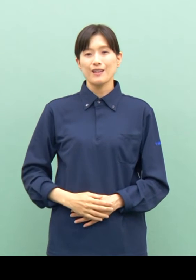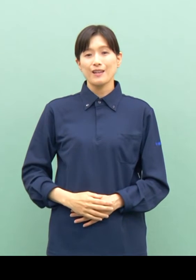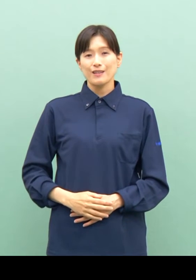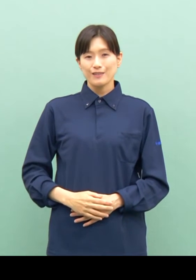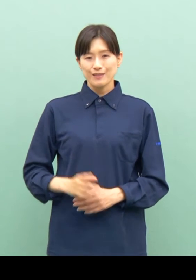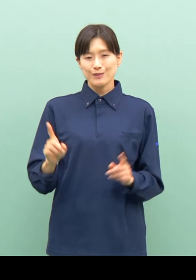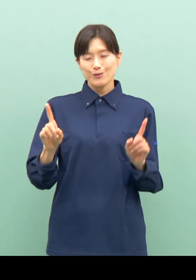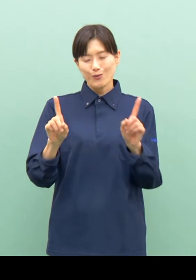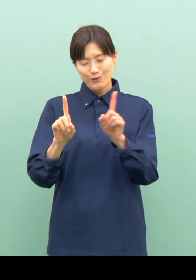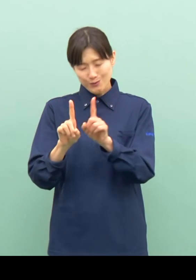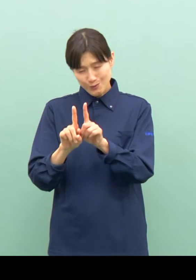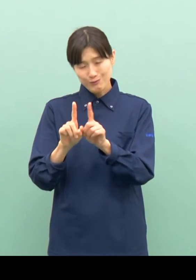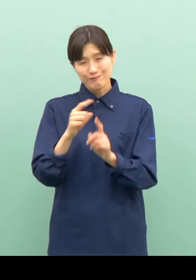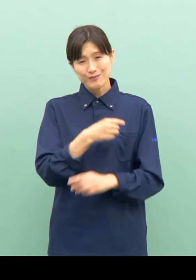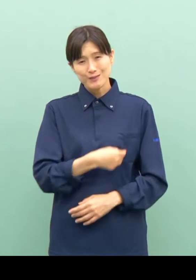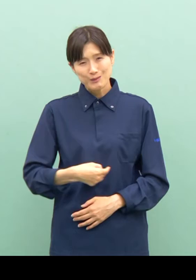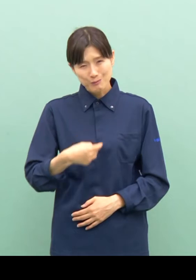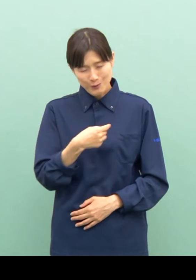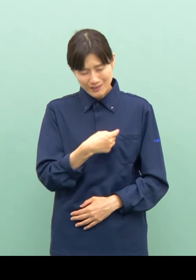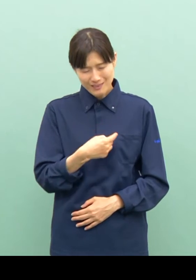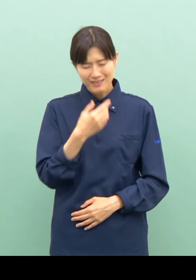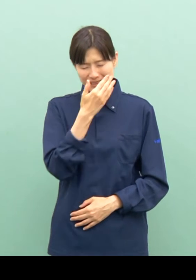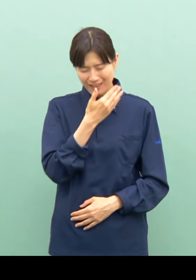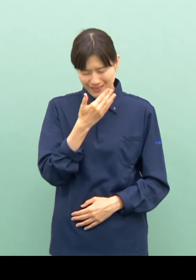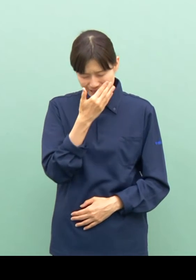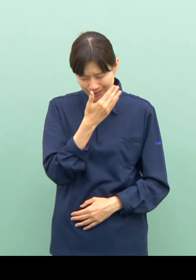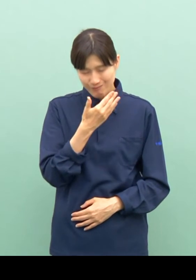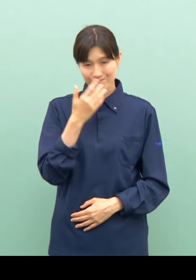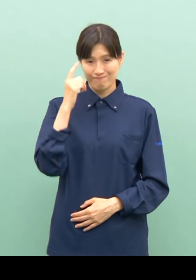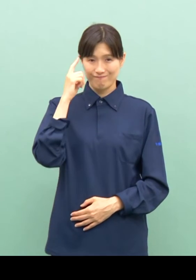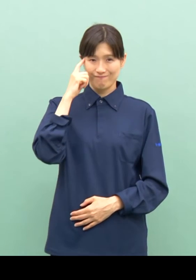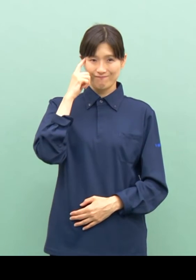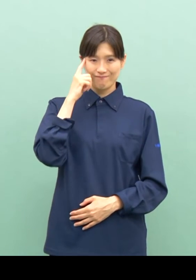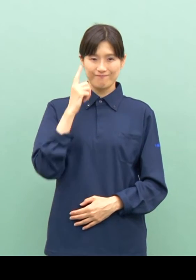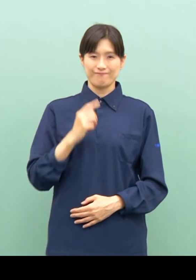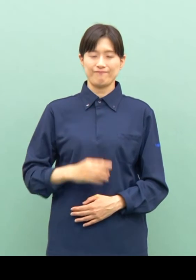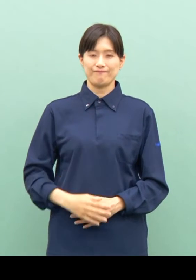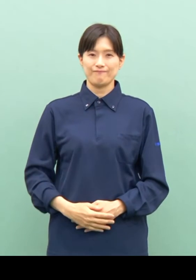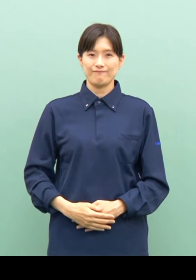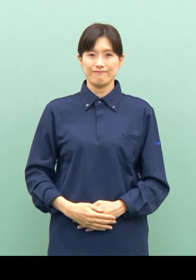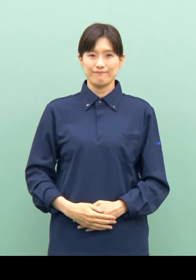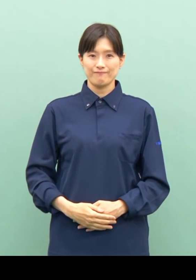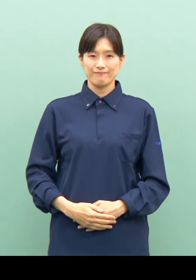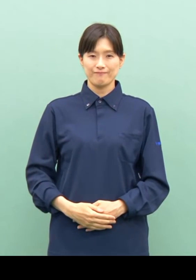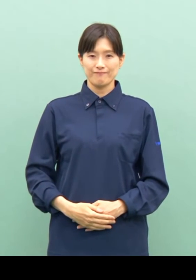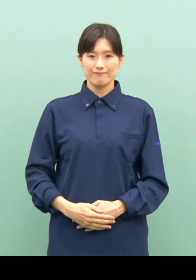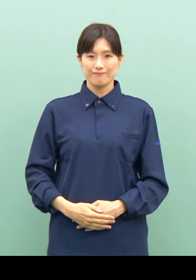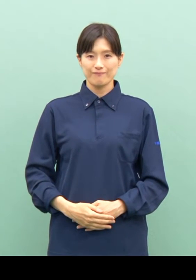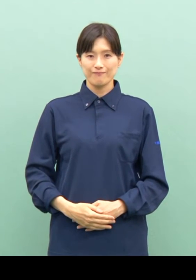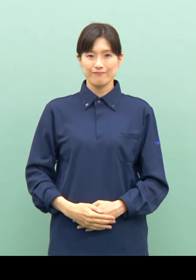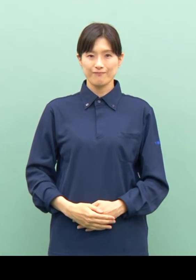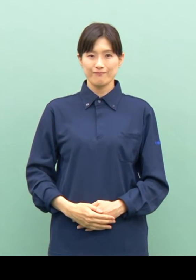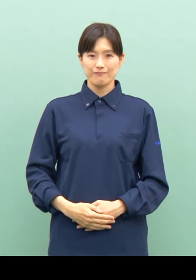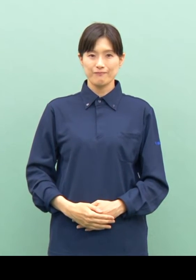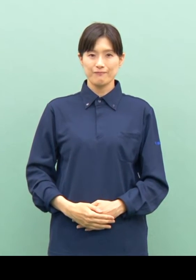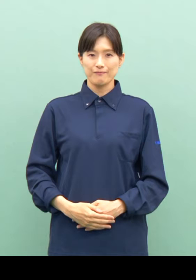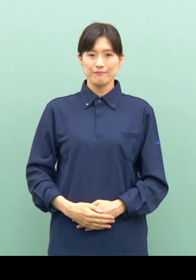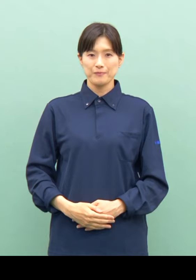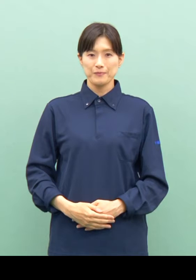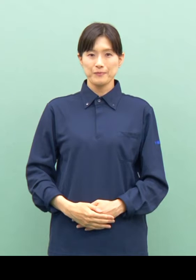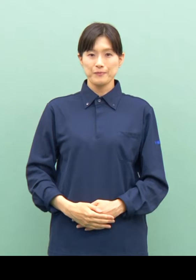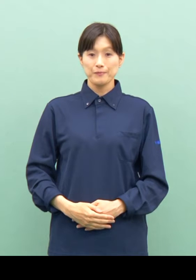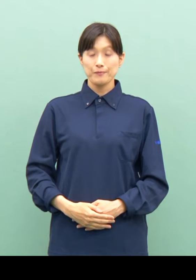られるように、そういったところで寄り添ってあげるっていう気持ち、皆さんがね、持っていただけたらなって思います。